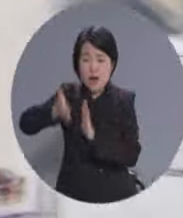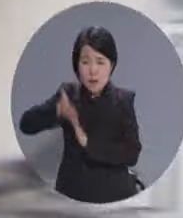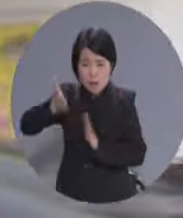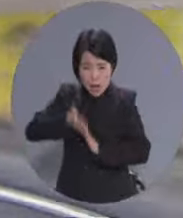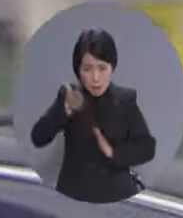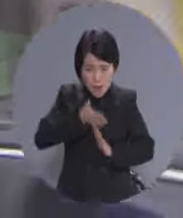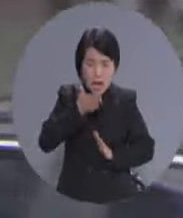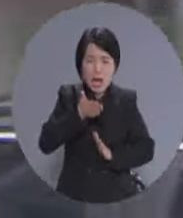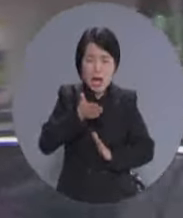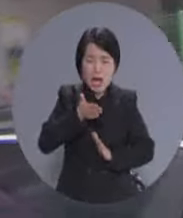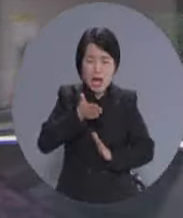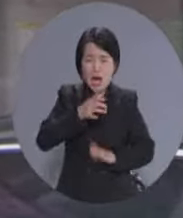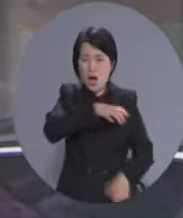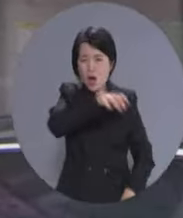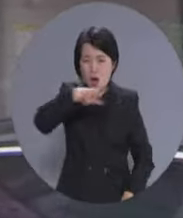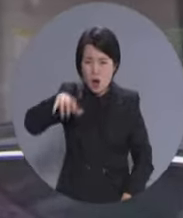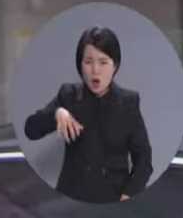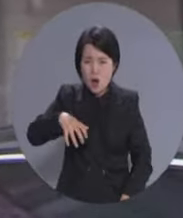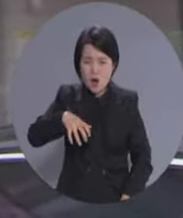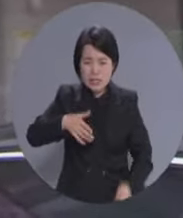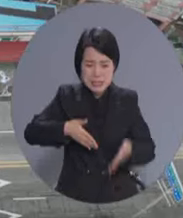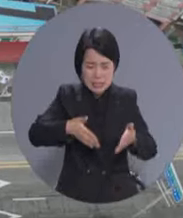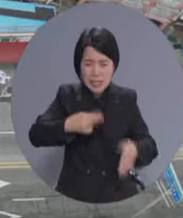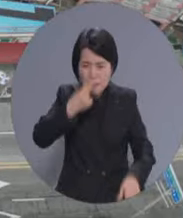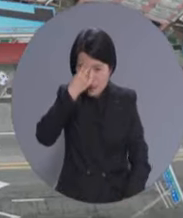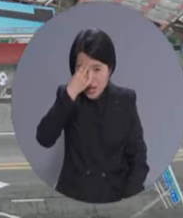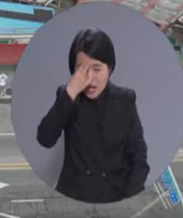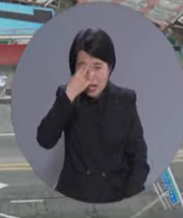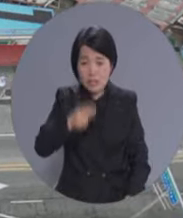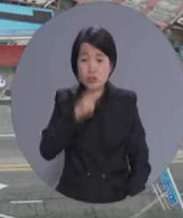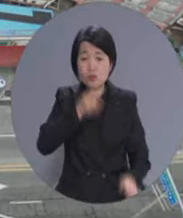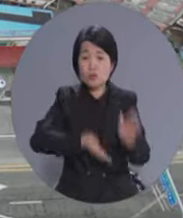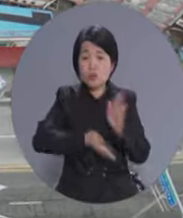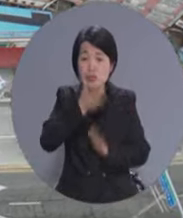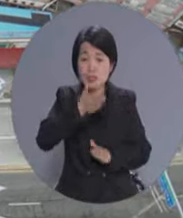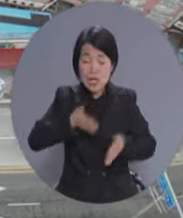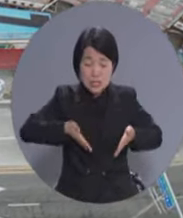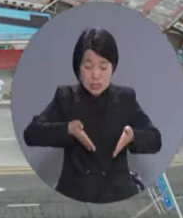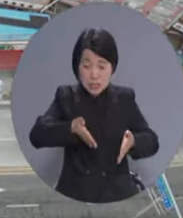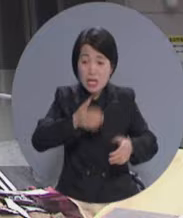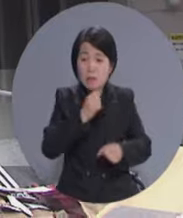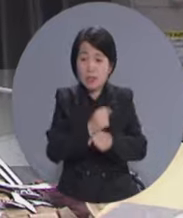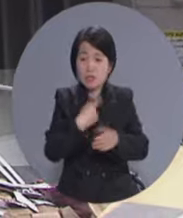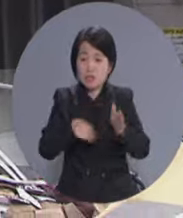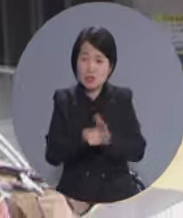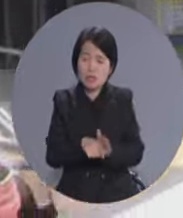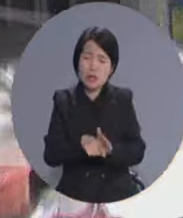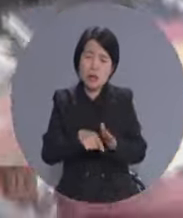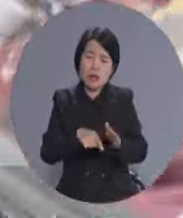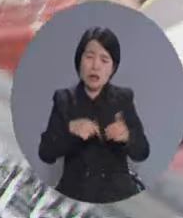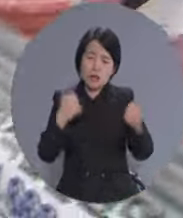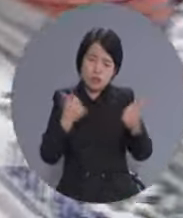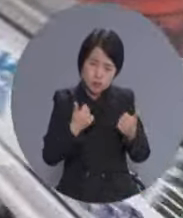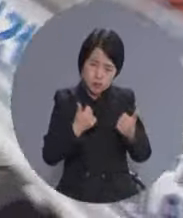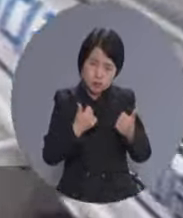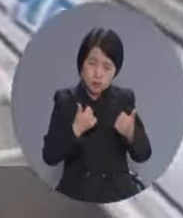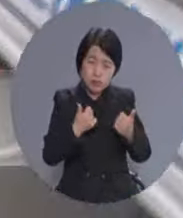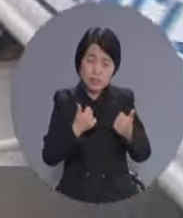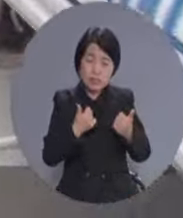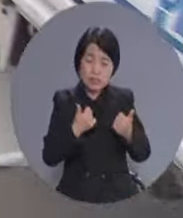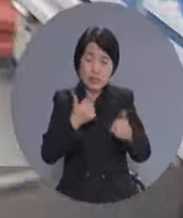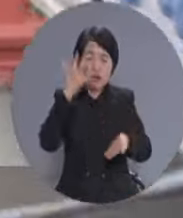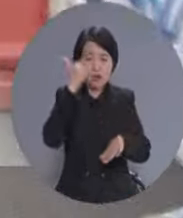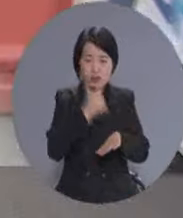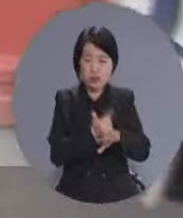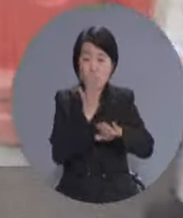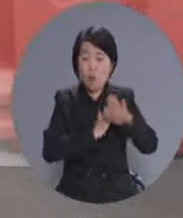주차장에 의해 모두 막혀 있습니다 여수시는 진출로 확보방안을 논의한 끝에 붕괴를 막고 있는 동백